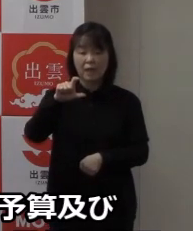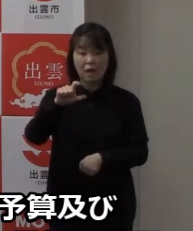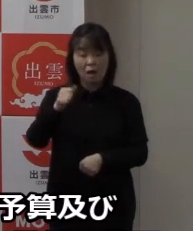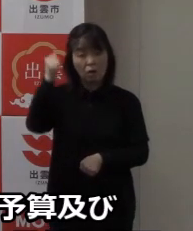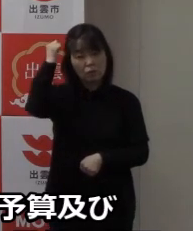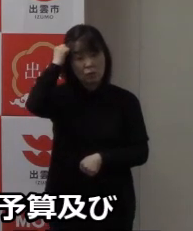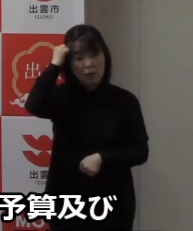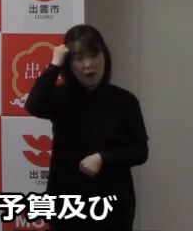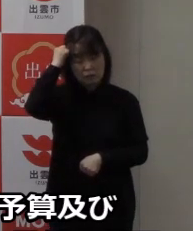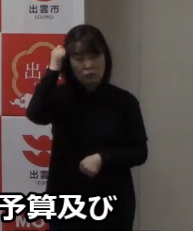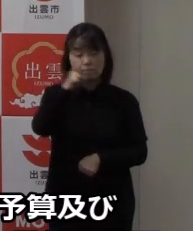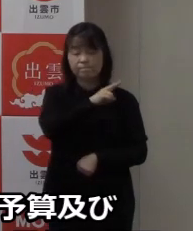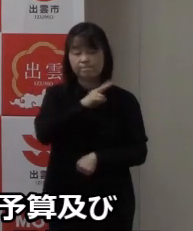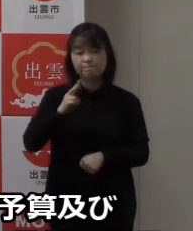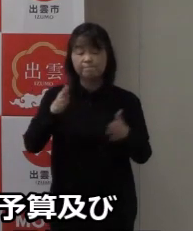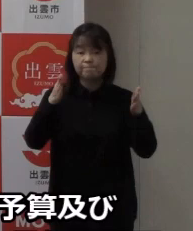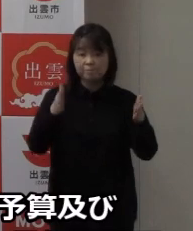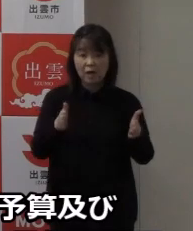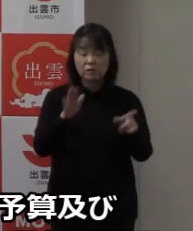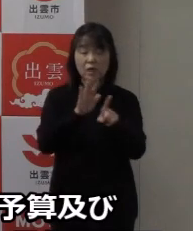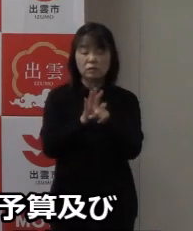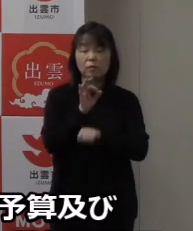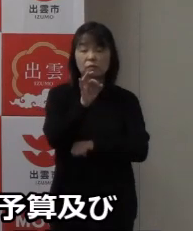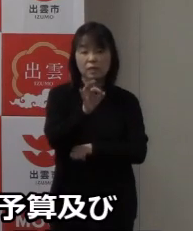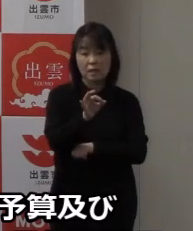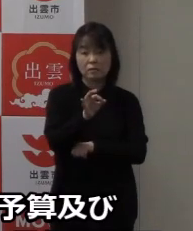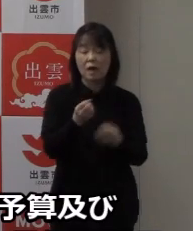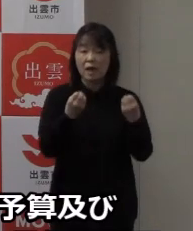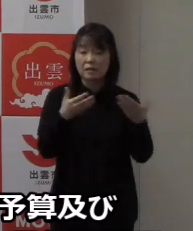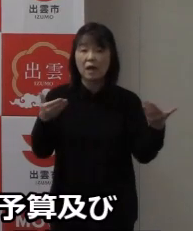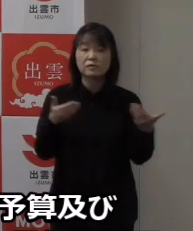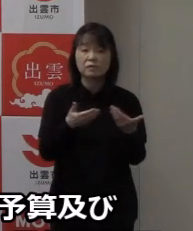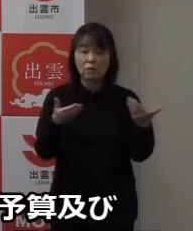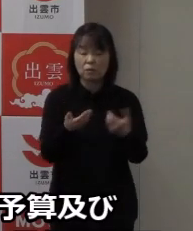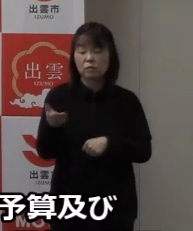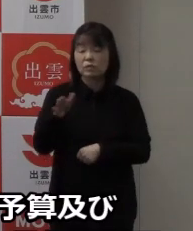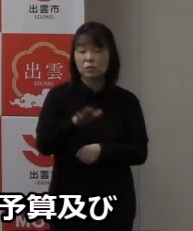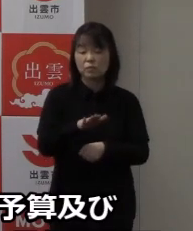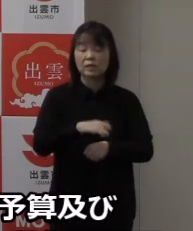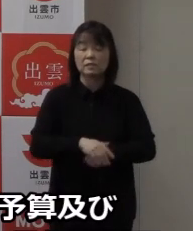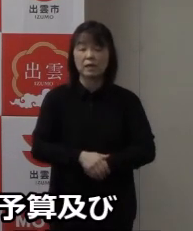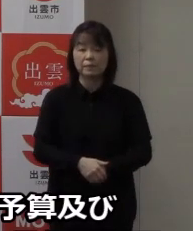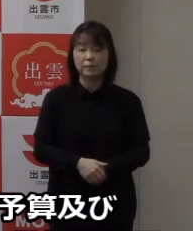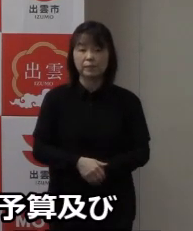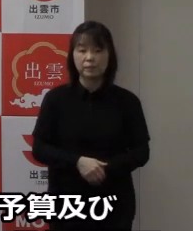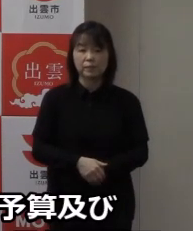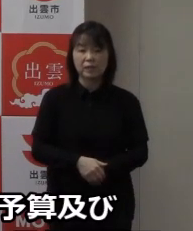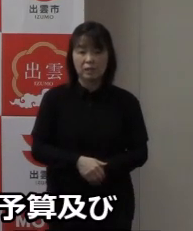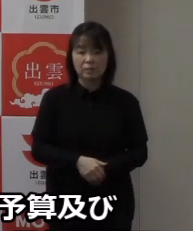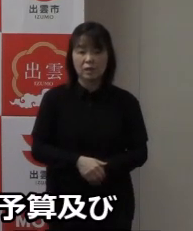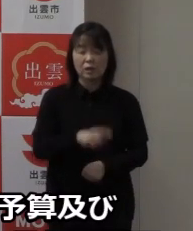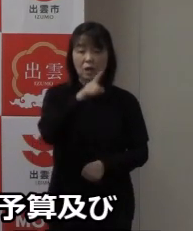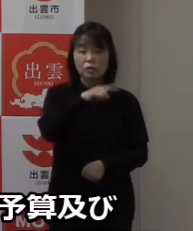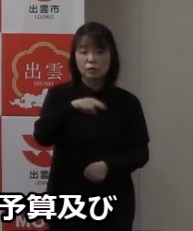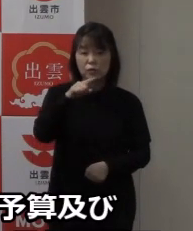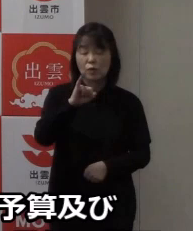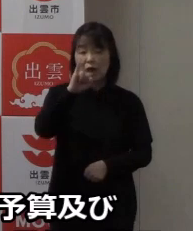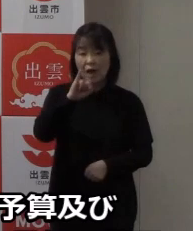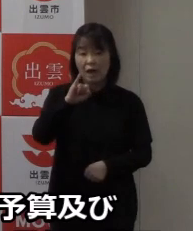泊助成することを新規で取り組みたいと思っております。また UIJ ターン